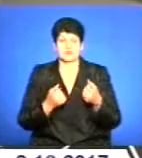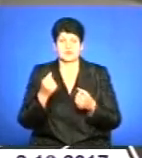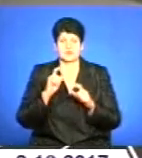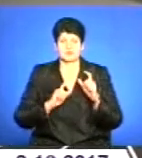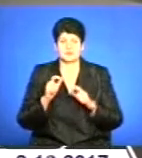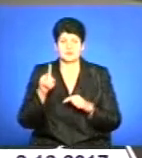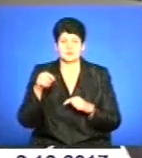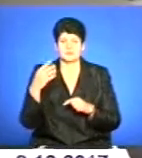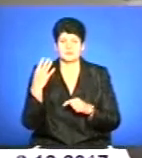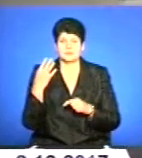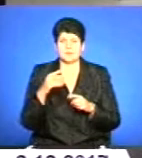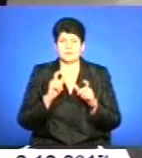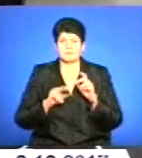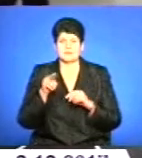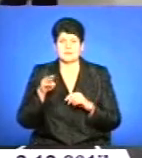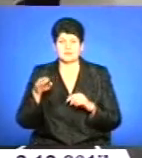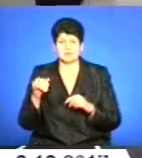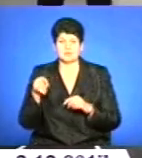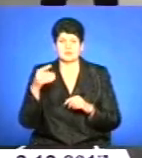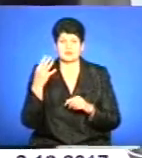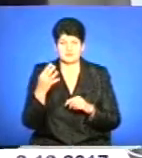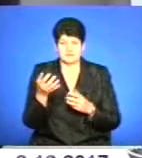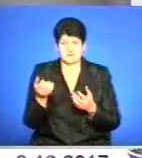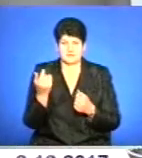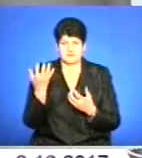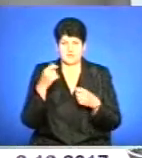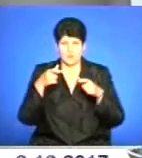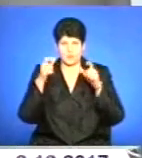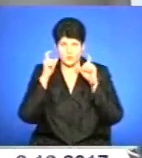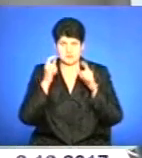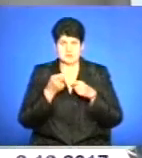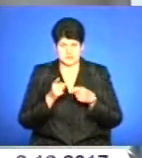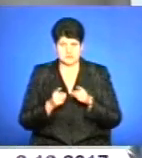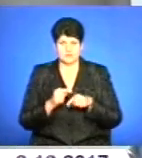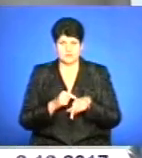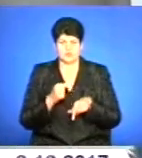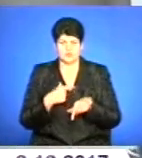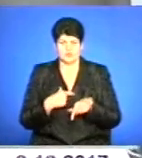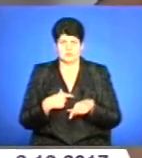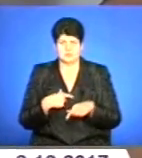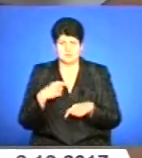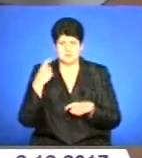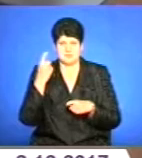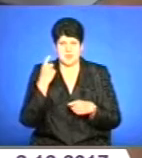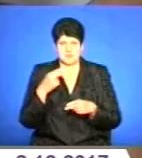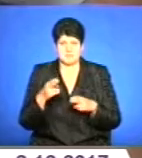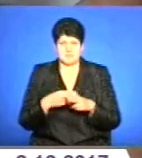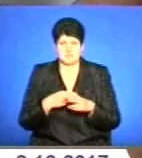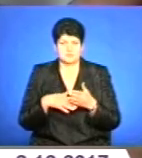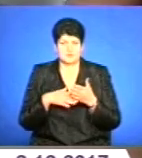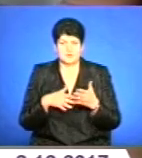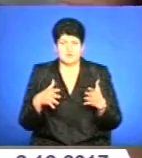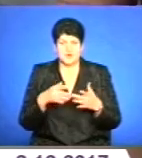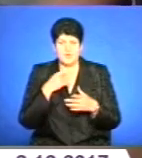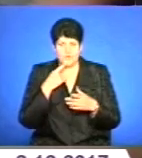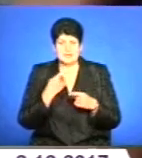училища номер 4. Чоловік першим взяв участь в експерименті. Каже, окуляри справді змусили його відчути себе п'яним і безпомічним. Переконаний, дітям